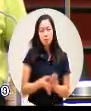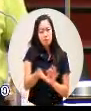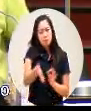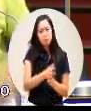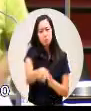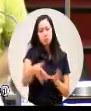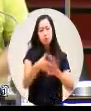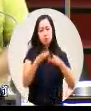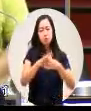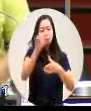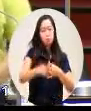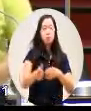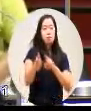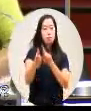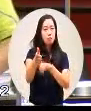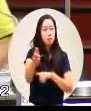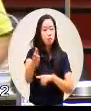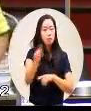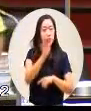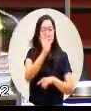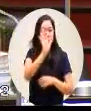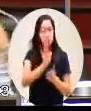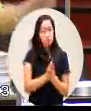刘亚平有法度，